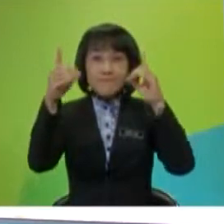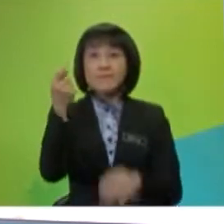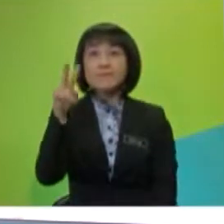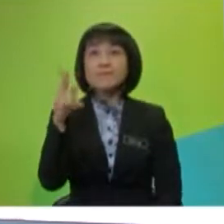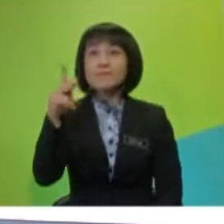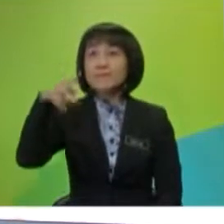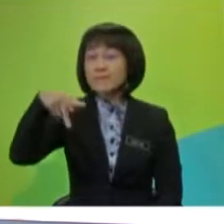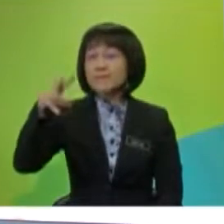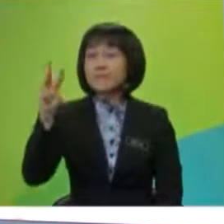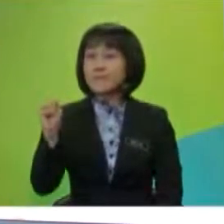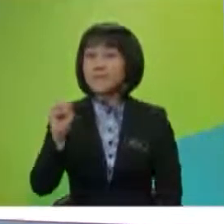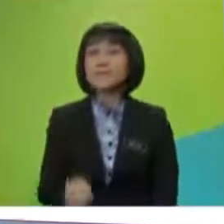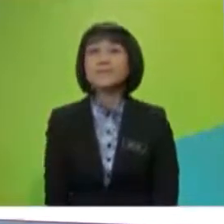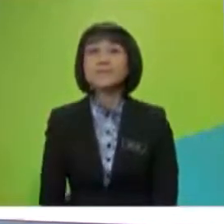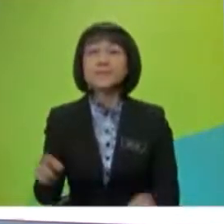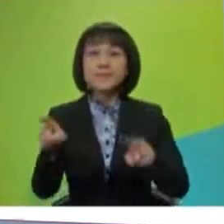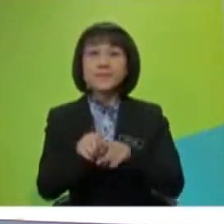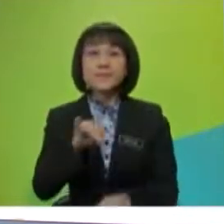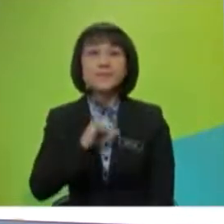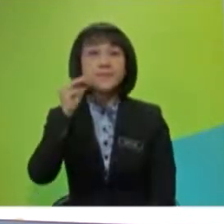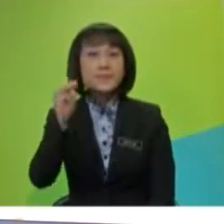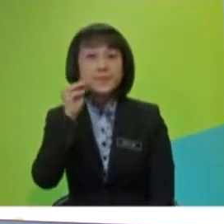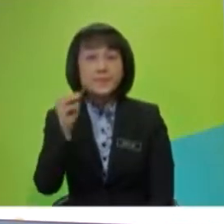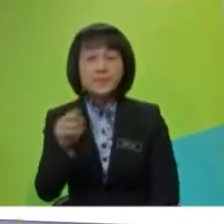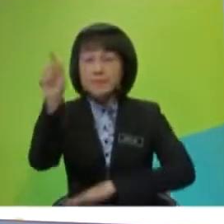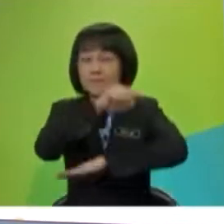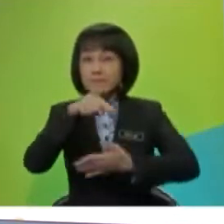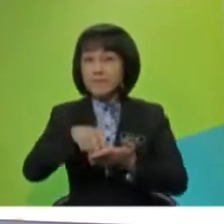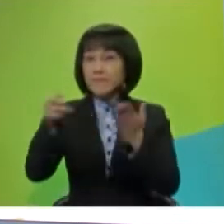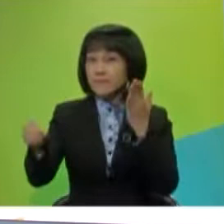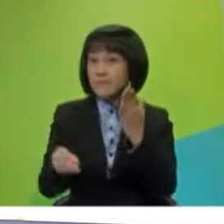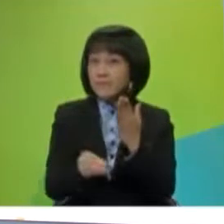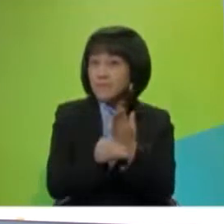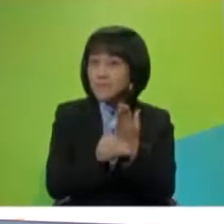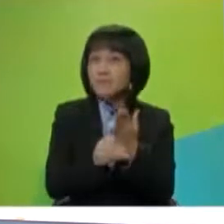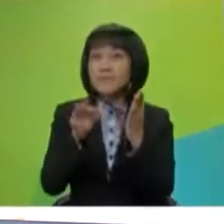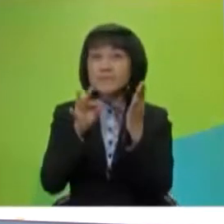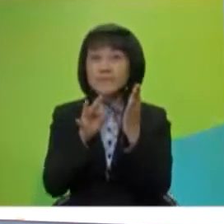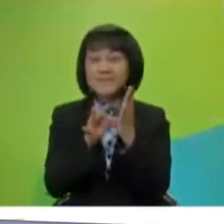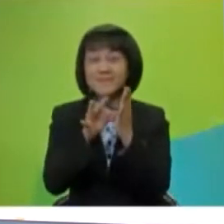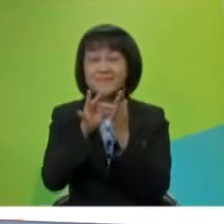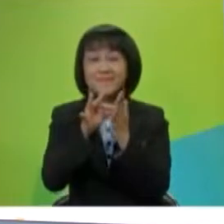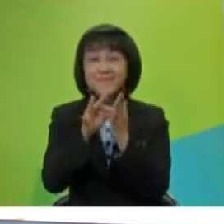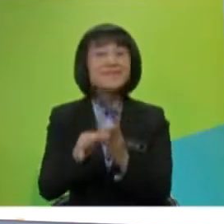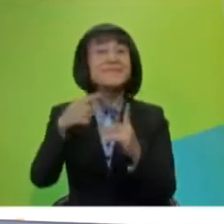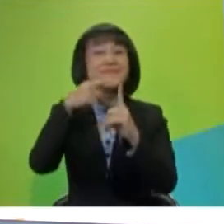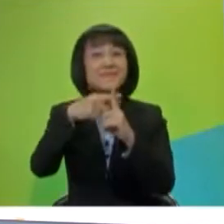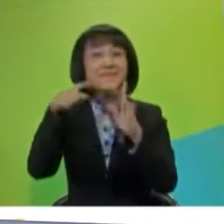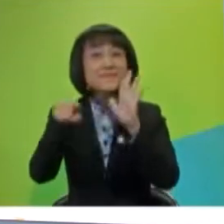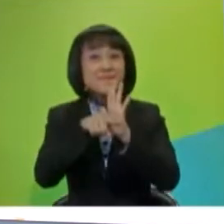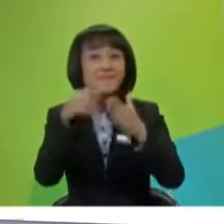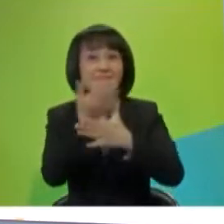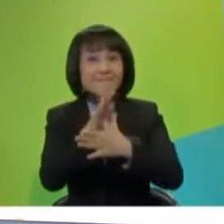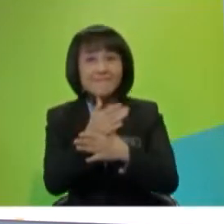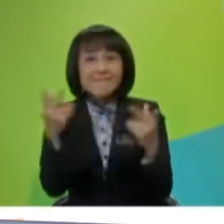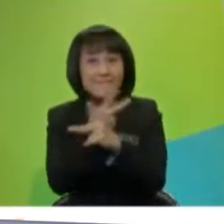Syamira Nazir, di mana pada hari ini kita akan belajar tentang tambah kira tolak bahagi. Apa itu? Hari ini kita akan belajar satu